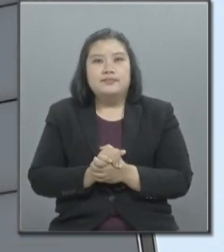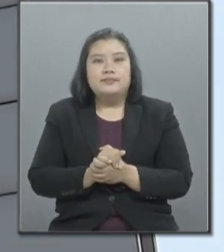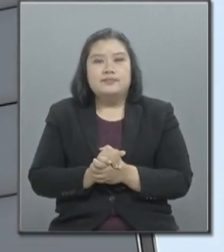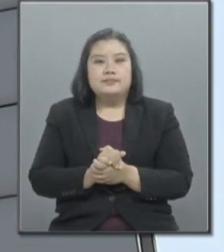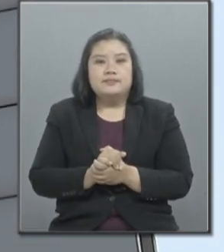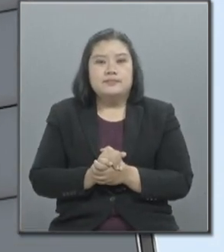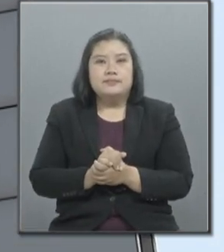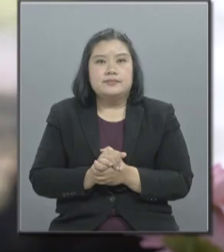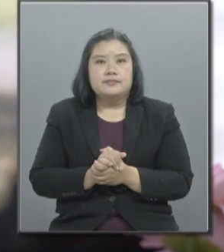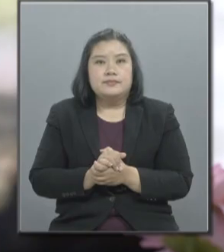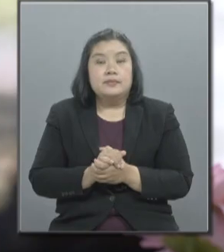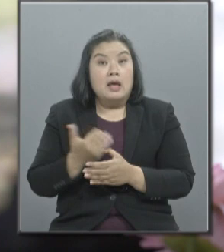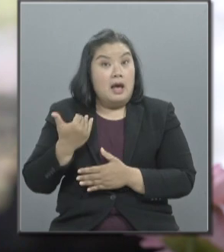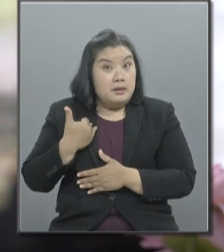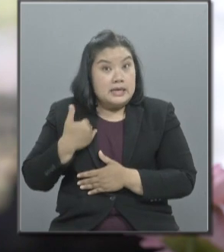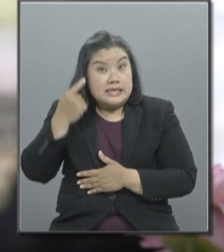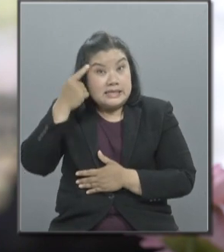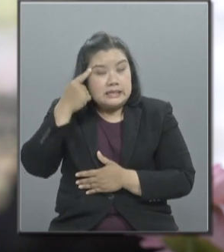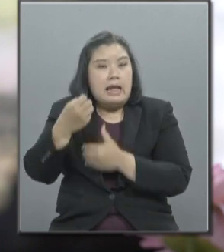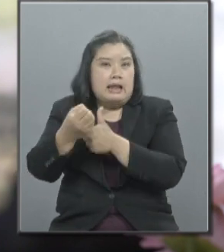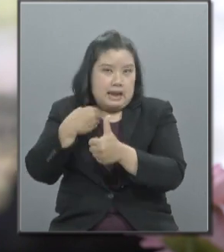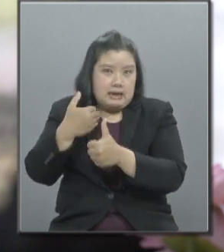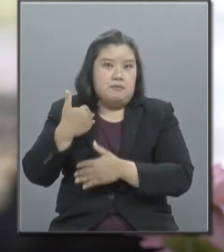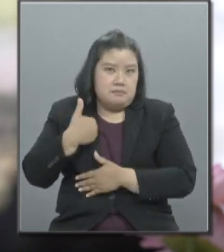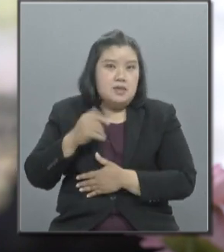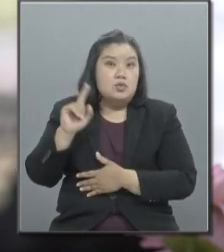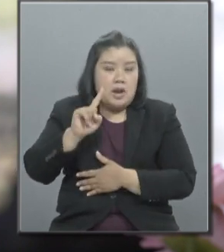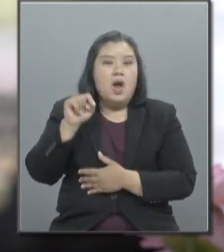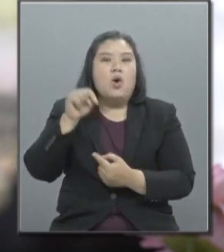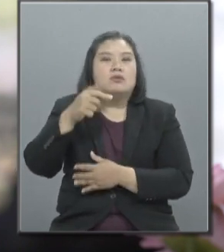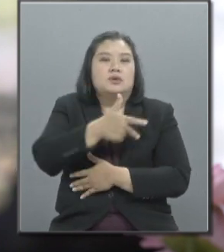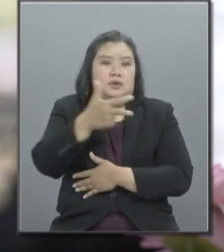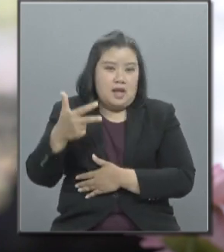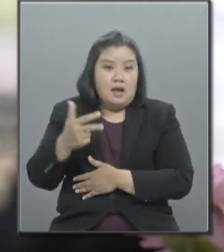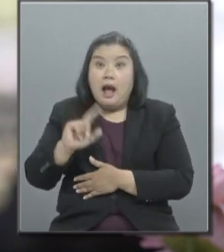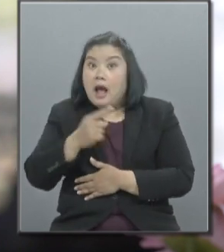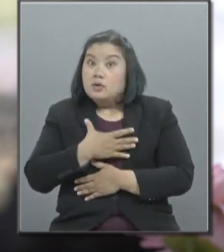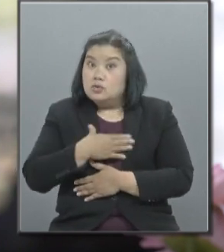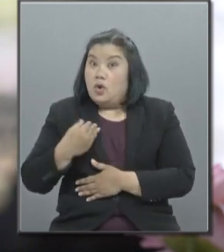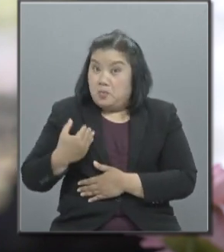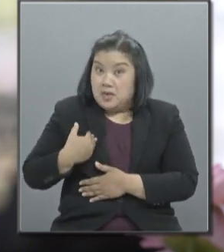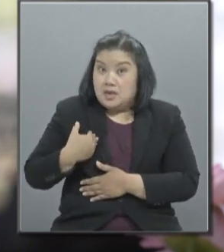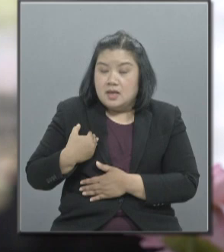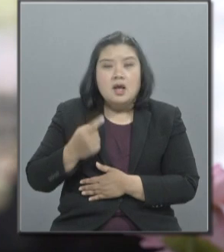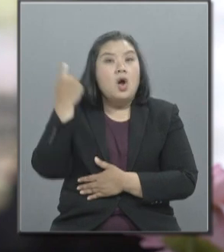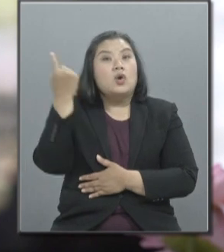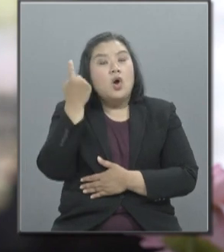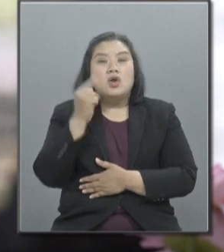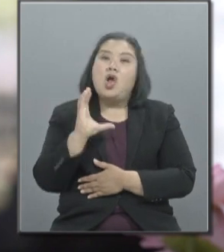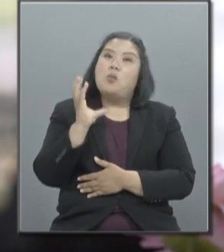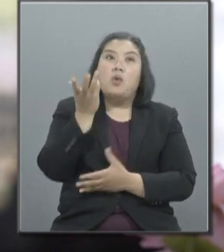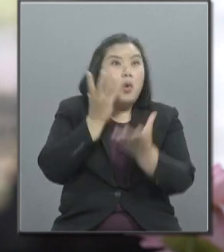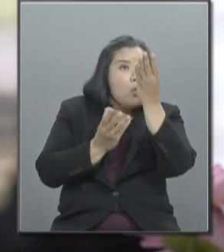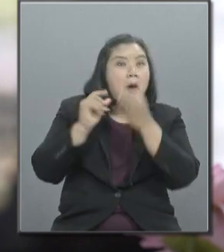มาต่อกันที่ความคิดเห็นของแฟนๆรายการสารคดีกันบ้างค่ะในที่นี้มีใครเป็นแฟนรายการท่องโลกกว้างบ้างคะซึ่งราย